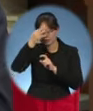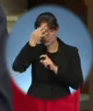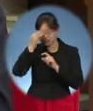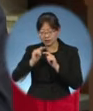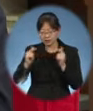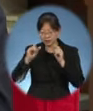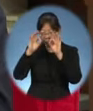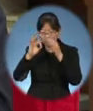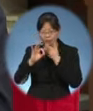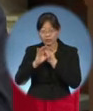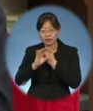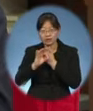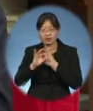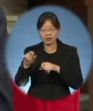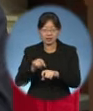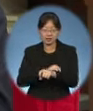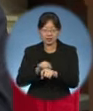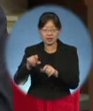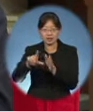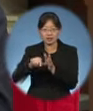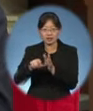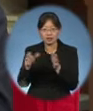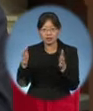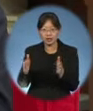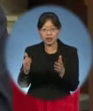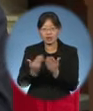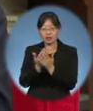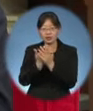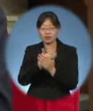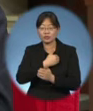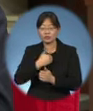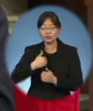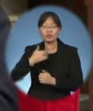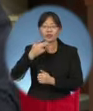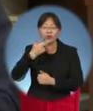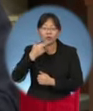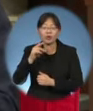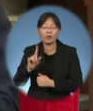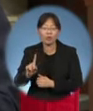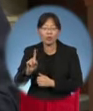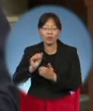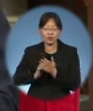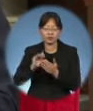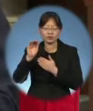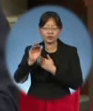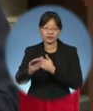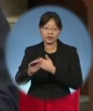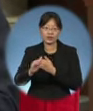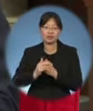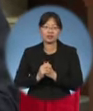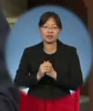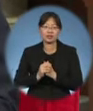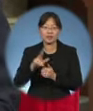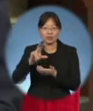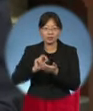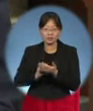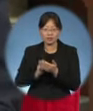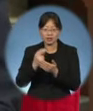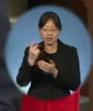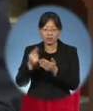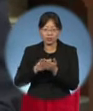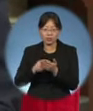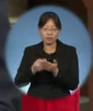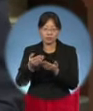기능들은 특정 시기 동안의 발달이 충분하지 않으면 예. 그 이후에 그 문제를